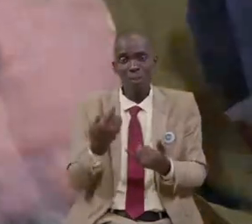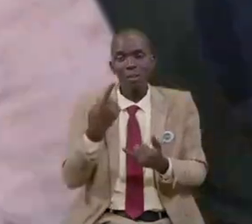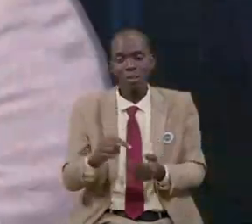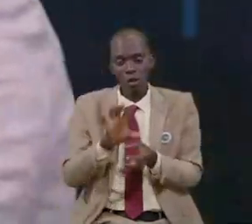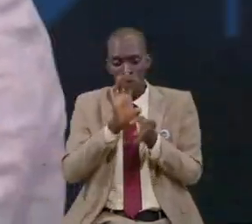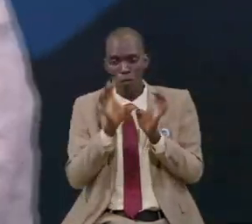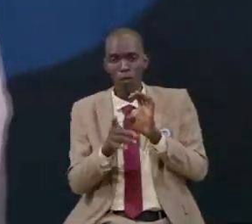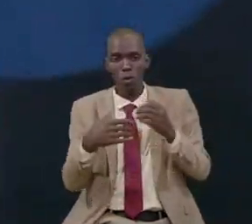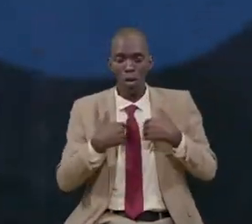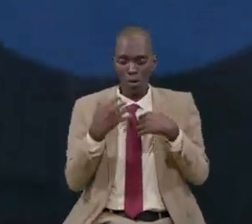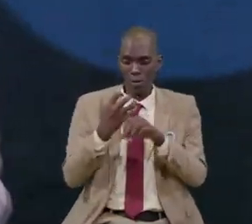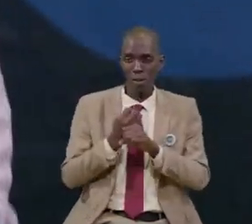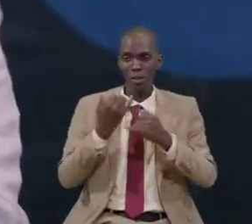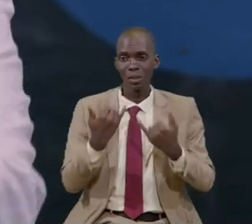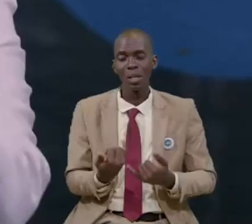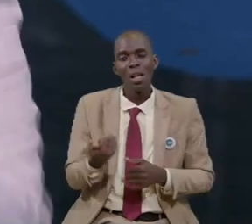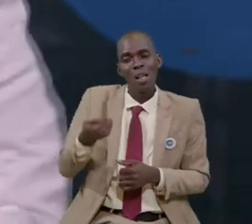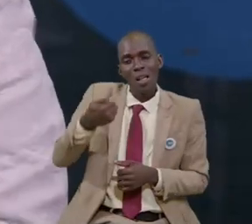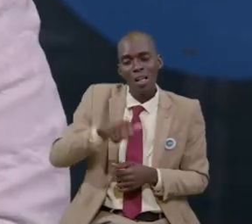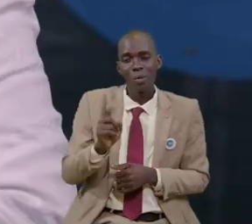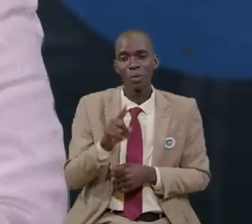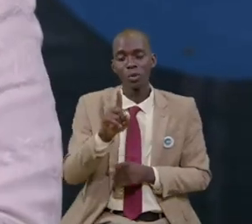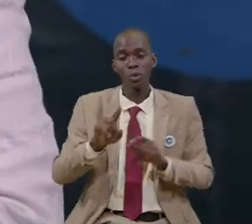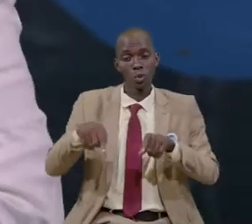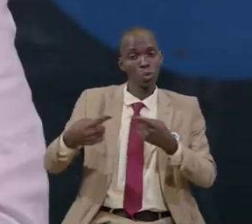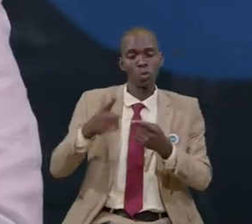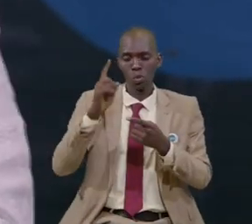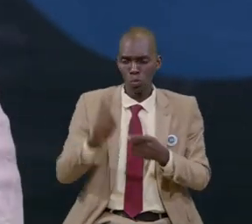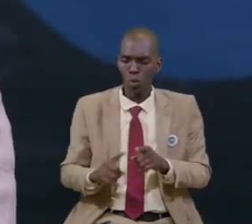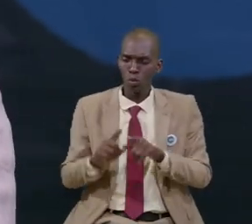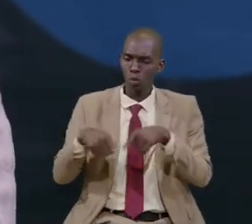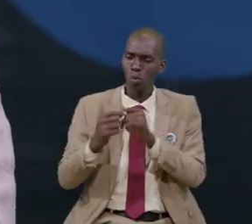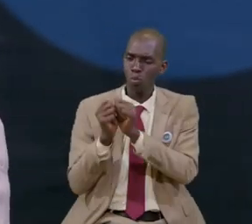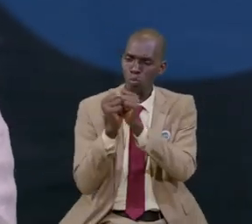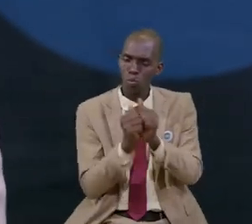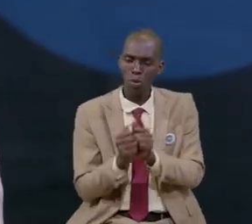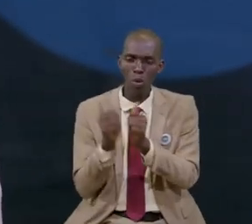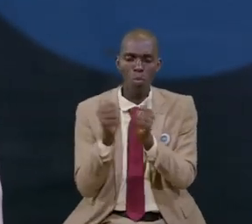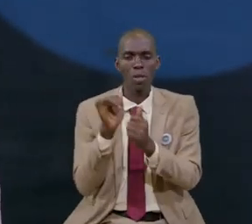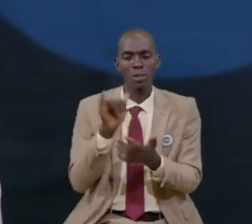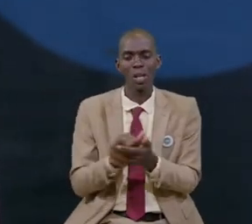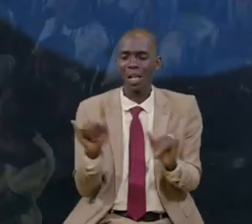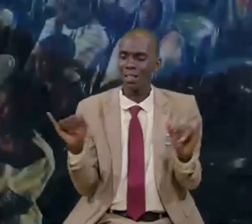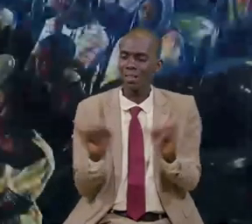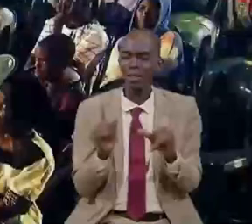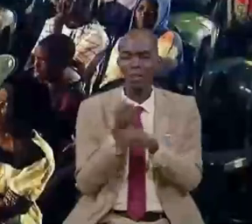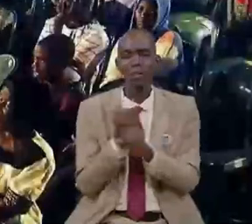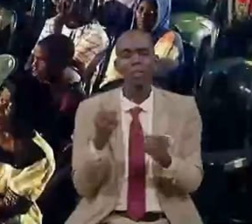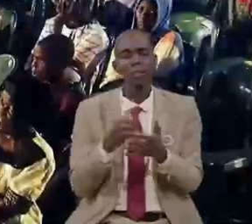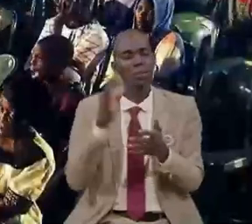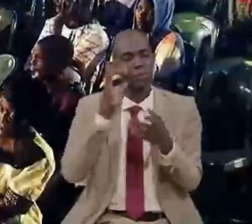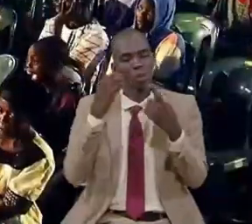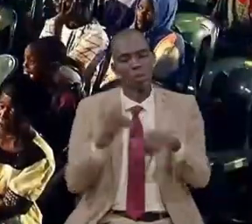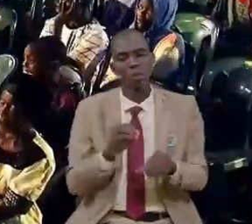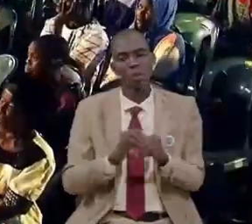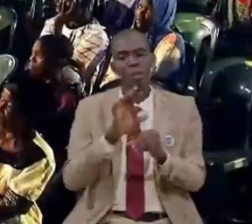allez maintenant, vous allez avec le même salut. Il en sera ainsi dans votre vie au nom de